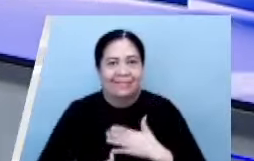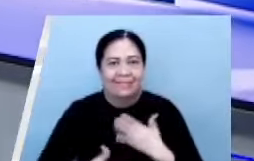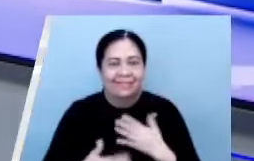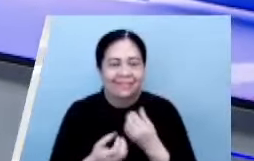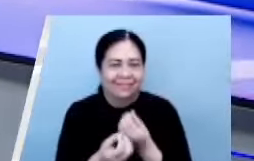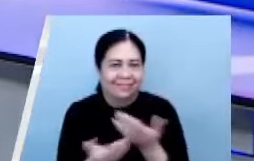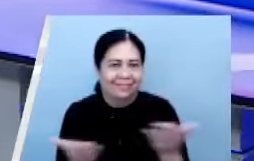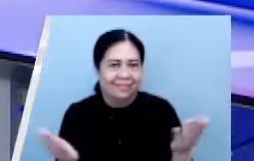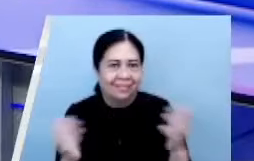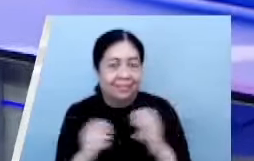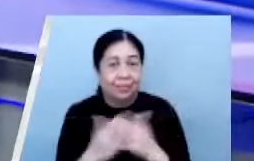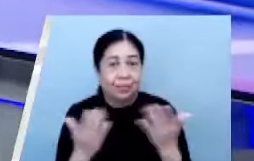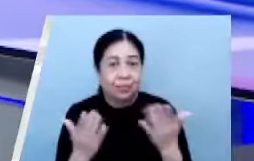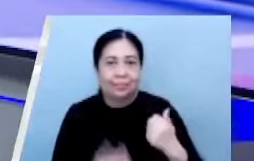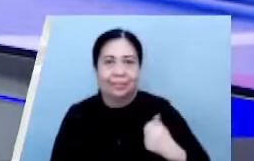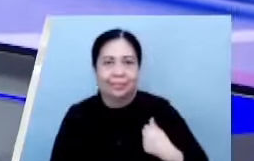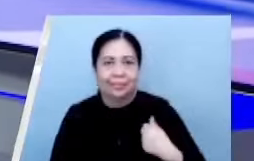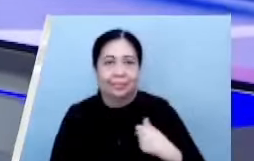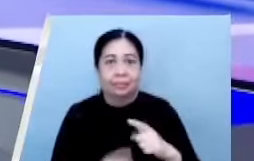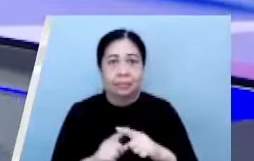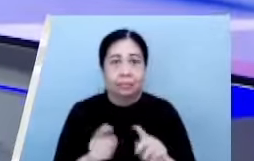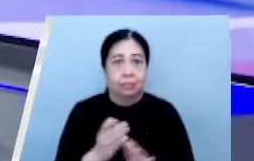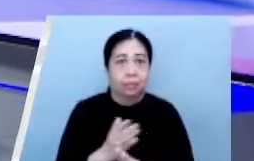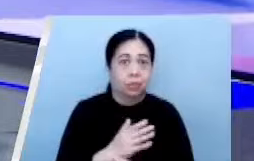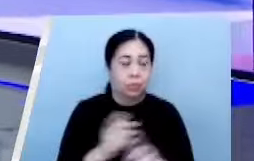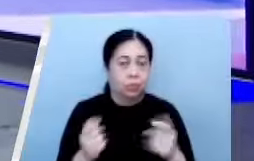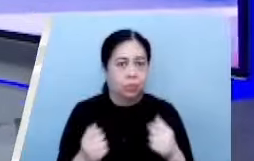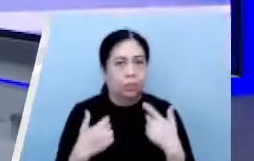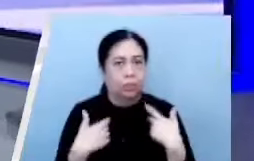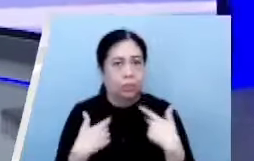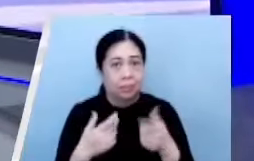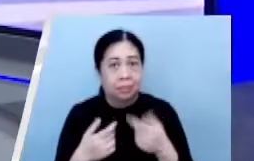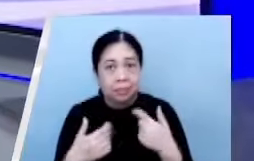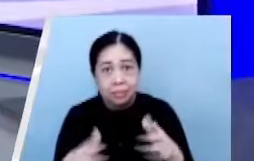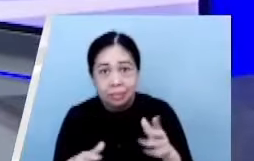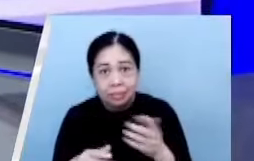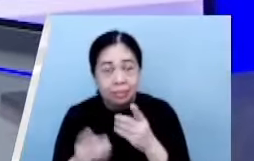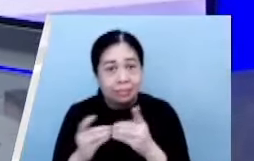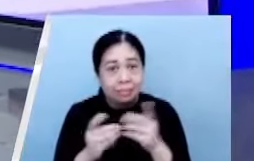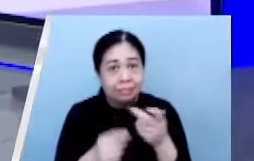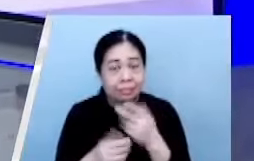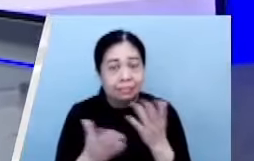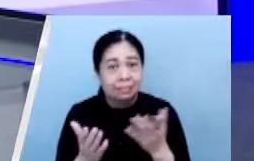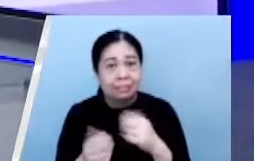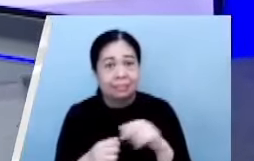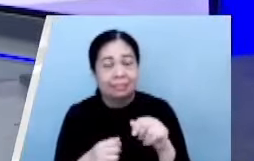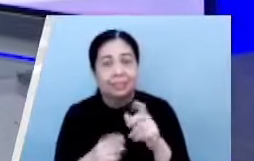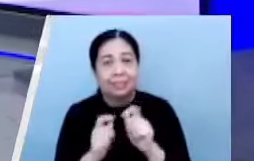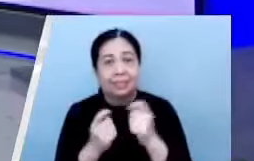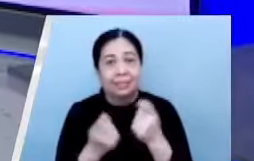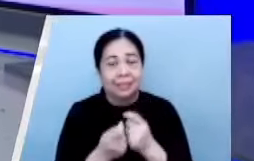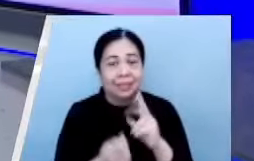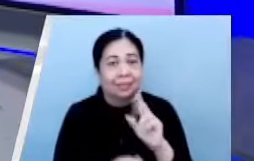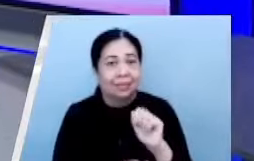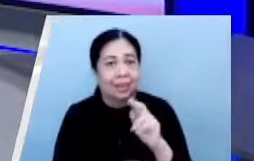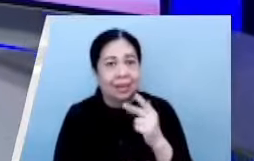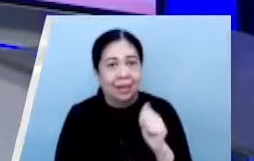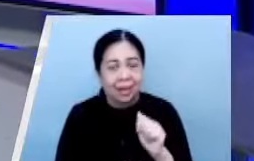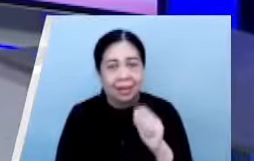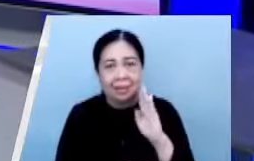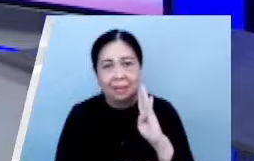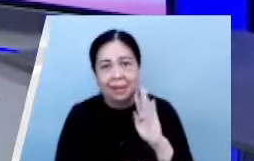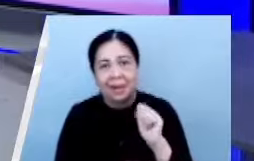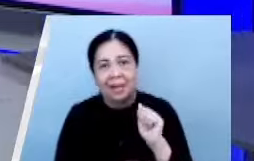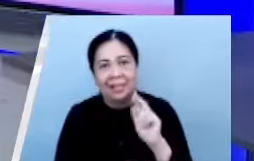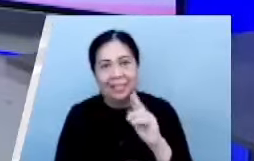sa Canada. Pero bago yan, nakapag-date ba nitong V-Day ang teams Barda, Juliver at Ruka? Alamin sa